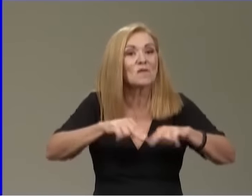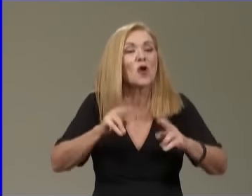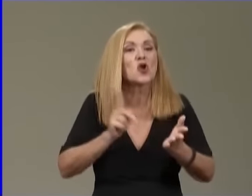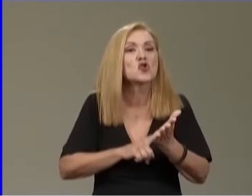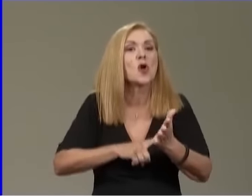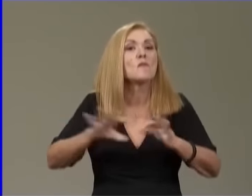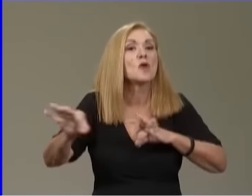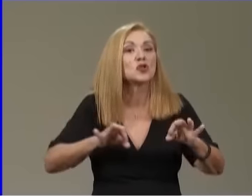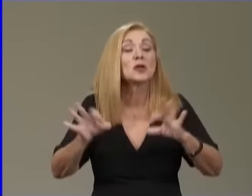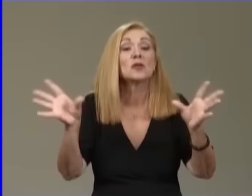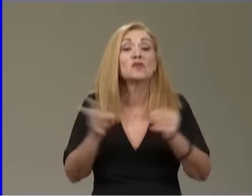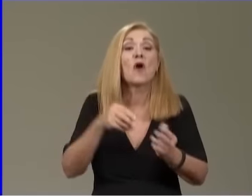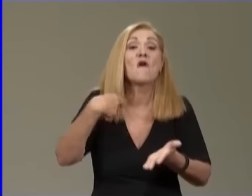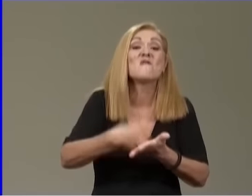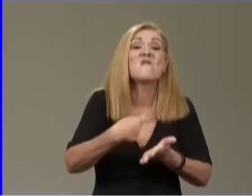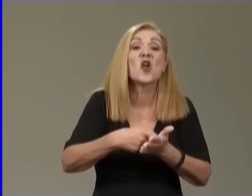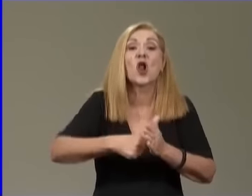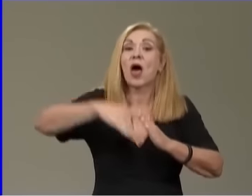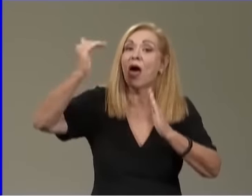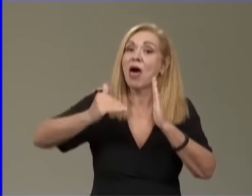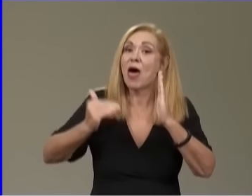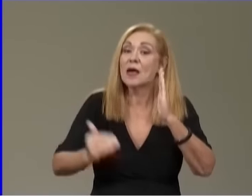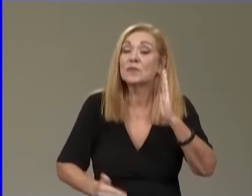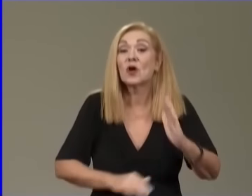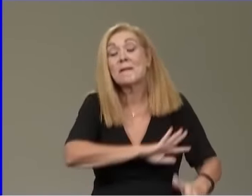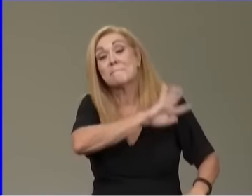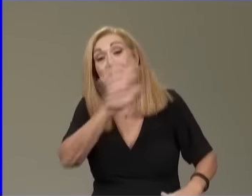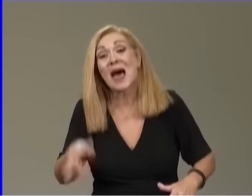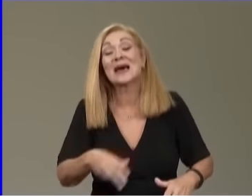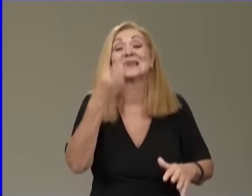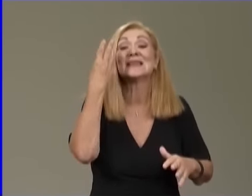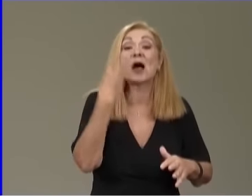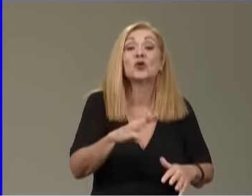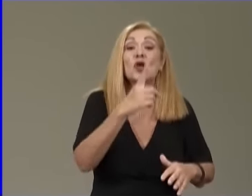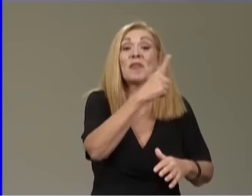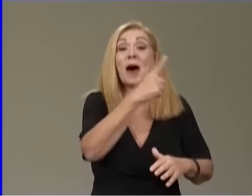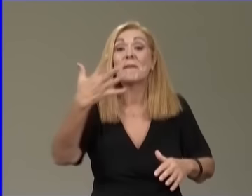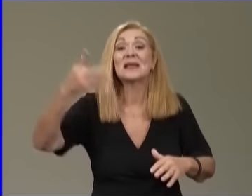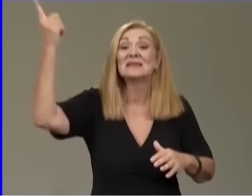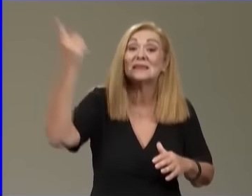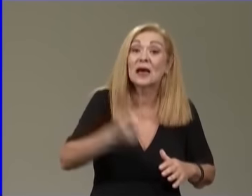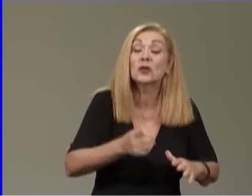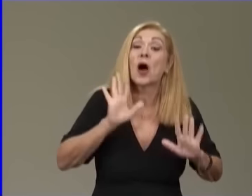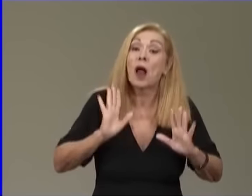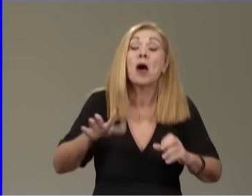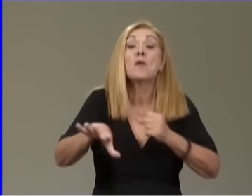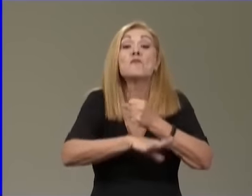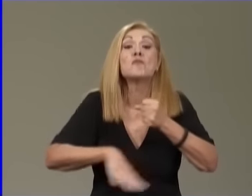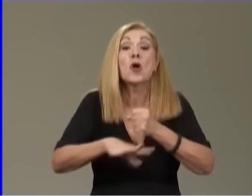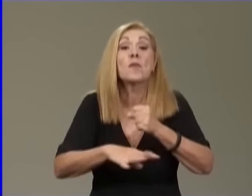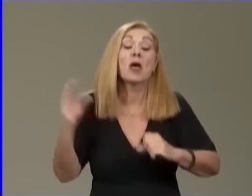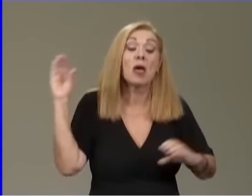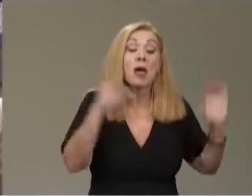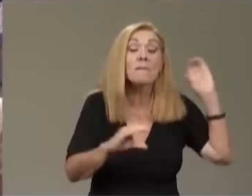νομοσχέδιο με φορολογικές εκπτώσεις μέχρι, προσέξτε, 315% υπό προϋποθέσεις για επενδύσεις στην